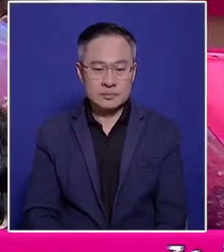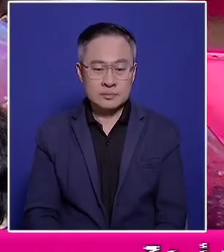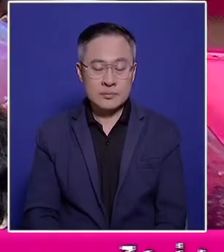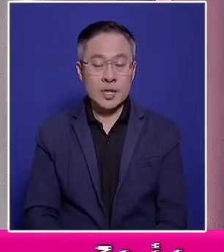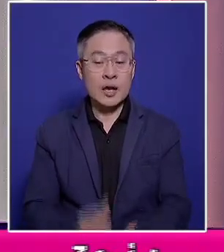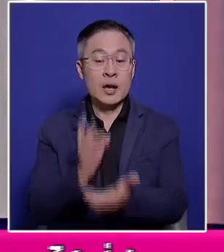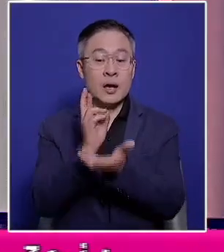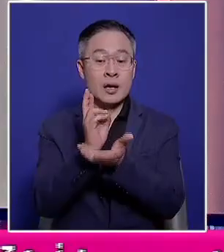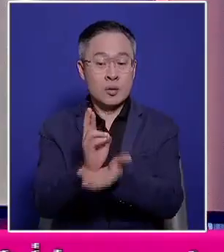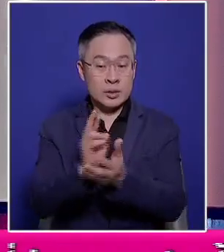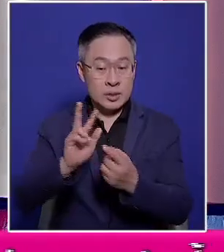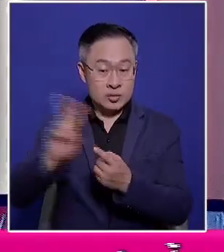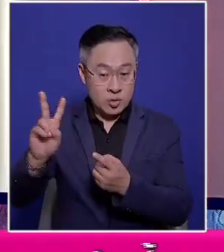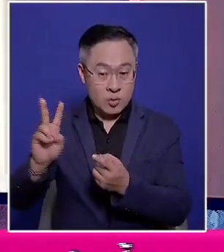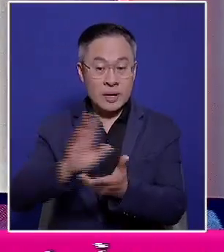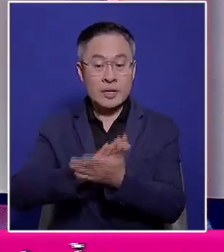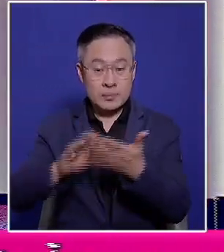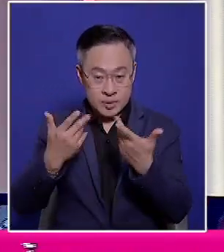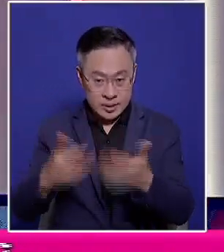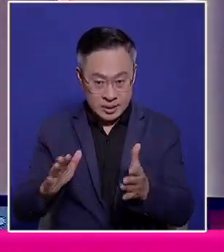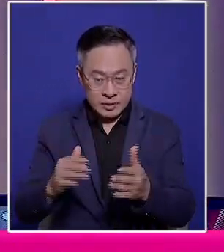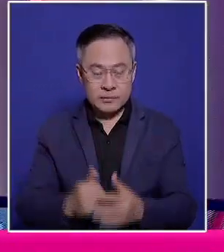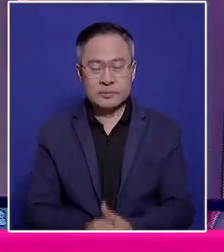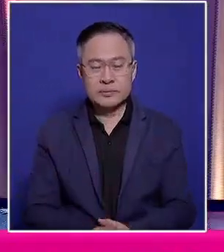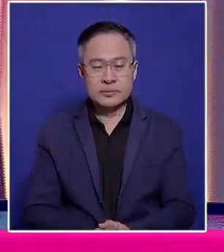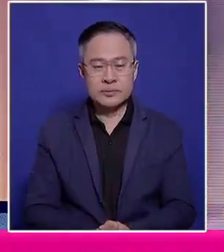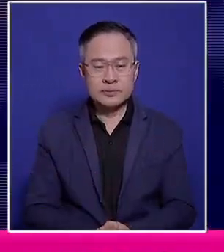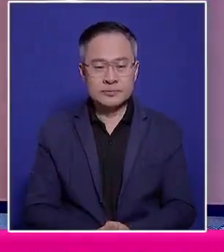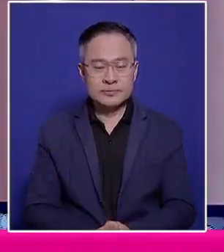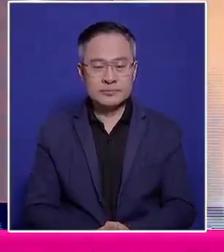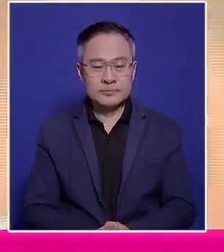7111034 ได้ทำการออกรางวัลอันดับที่2เรียบร้อยแล้วครับ